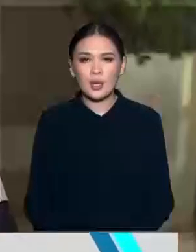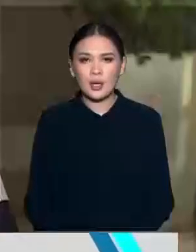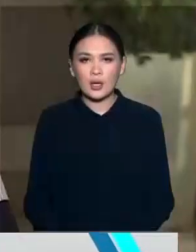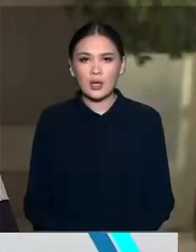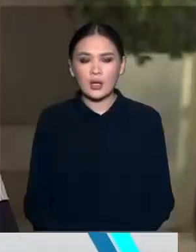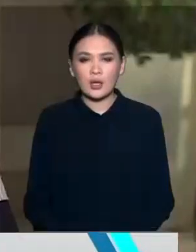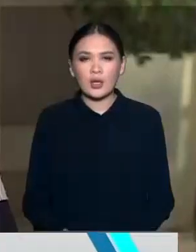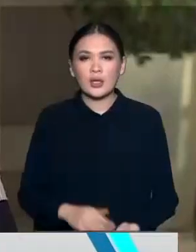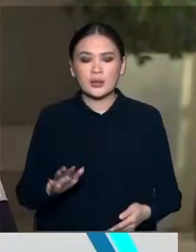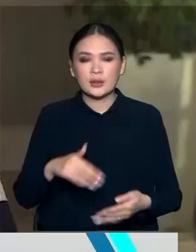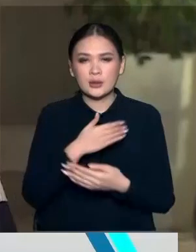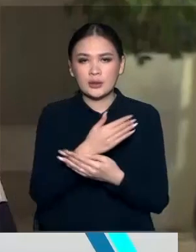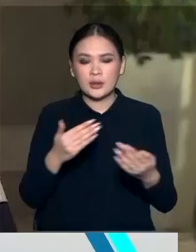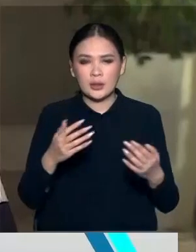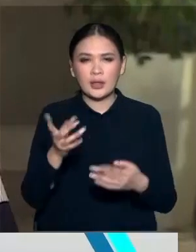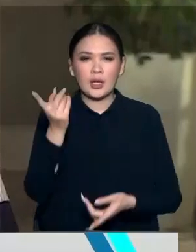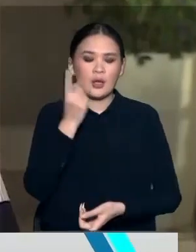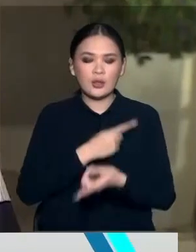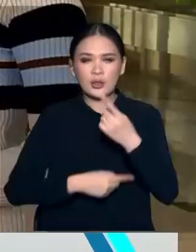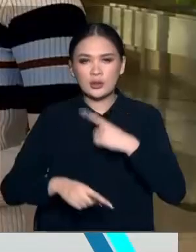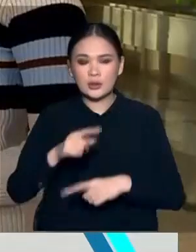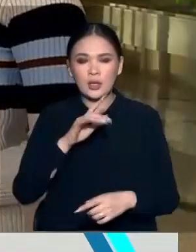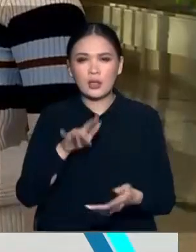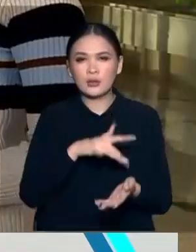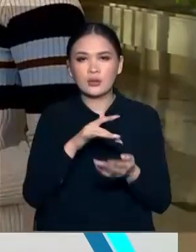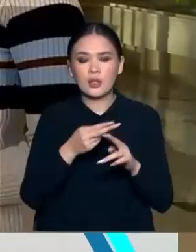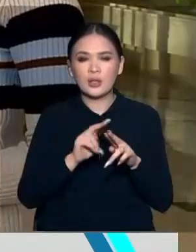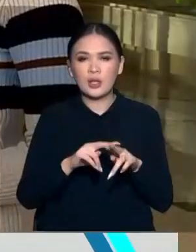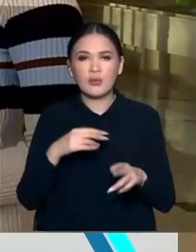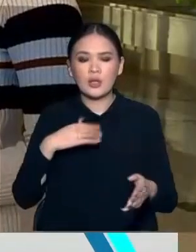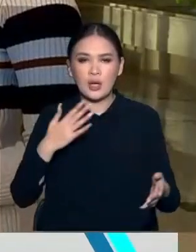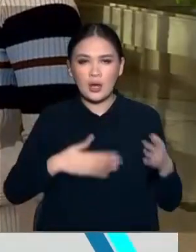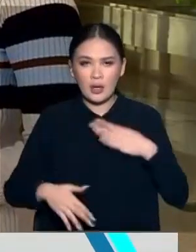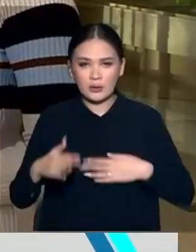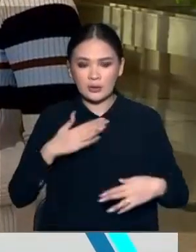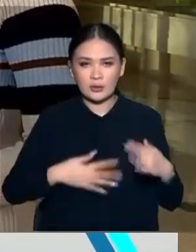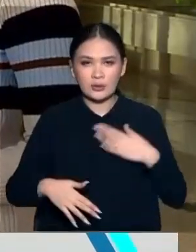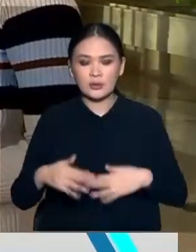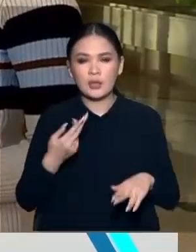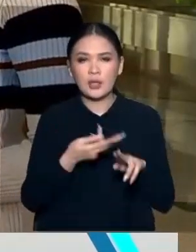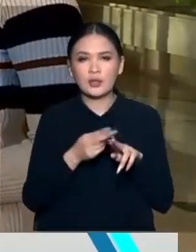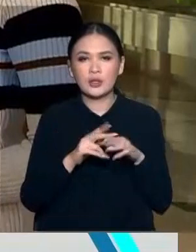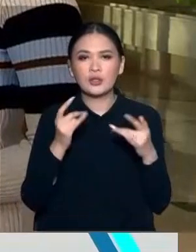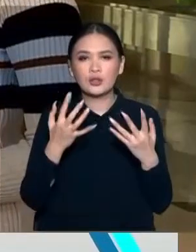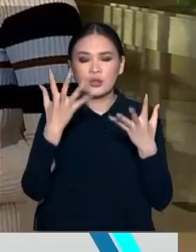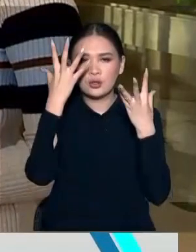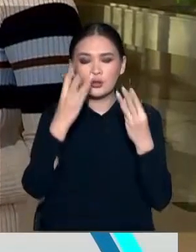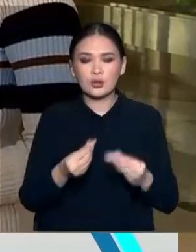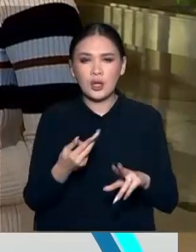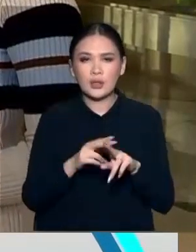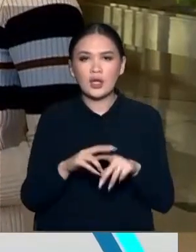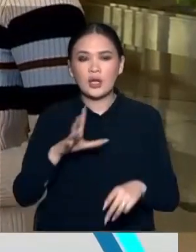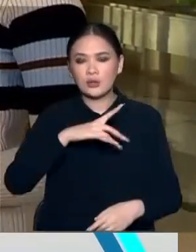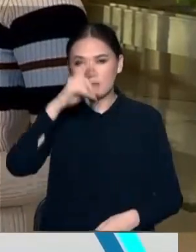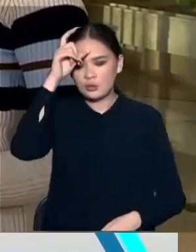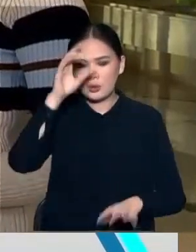Сабина, сендердің елге аман есен жеткендеріңе біз шынымен қуаныштымыз. Неше күннен бері мына бауырлас елде болып